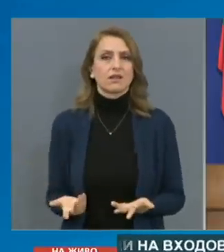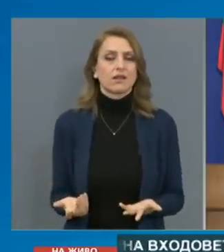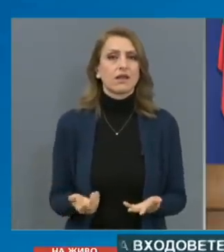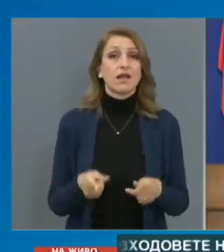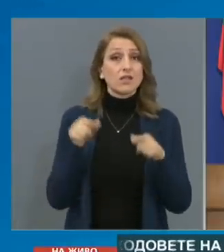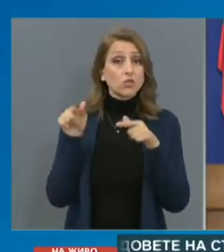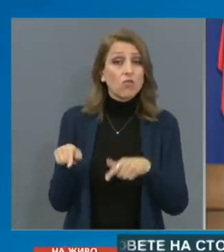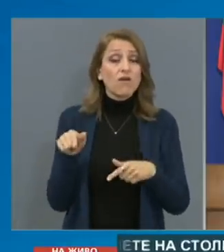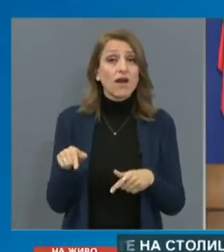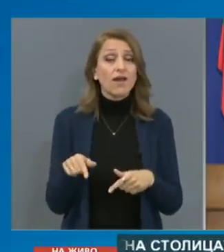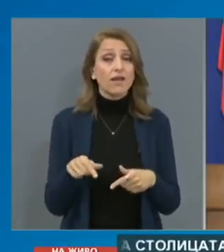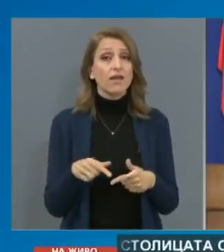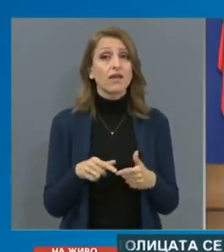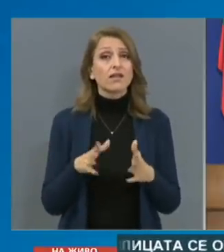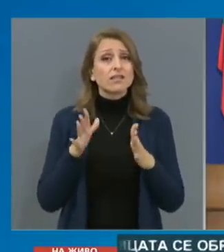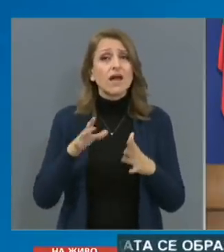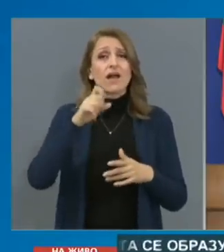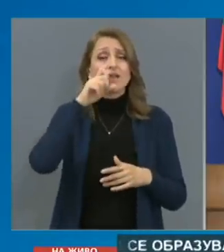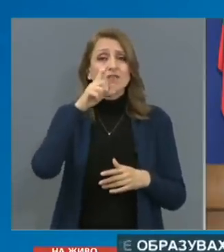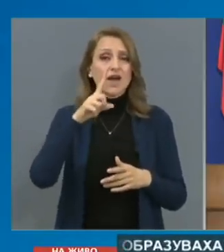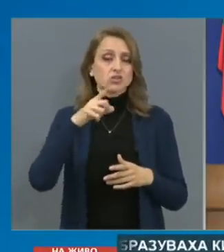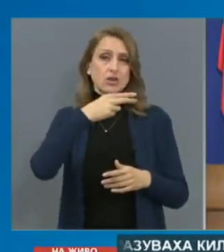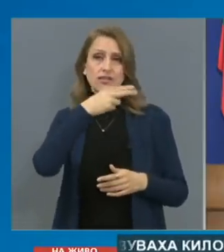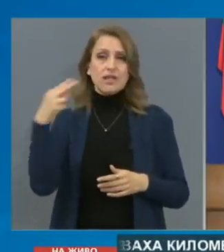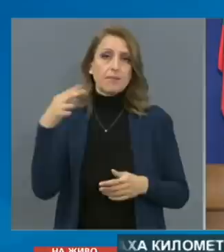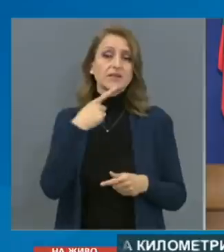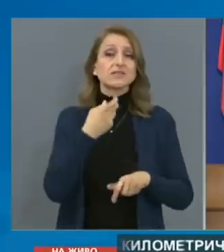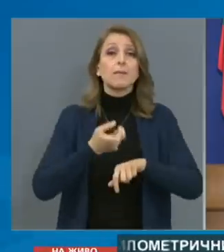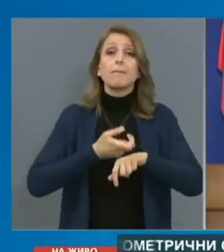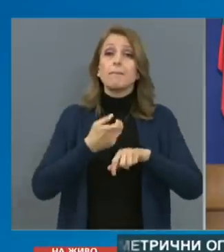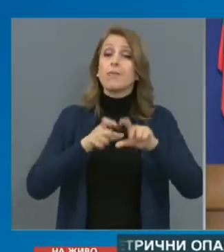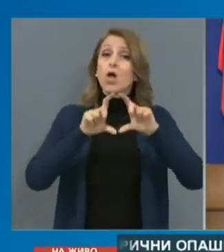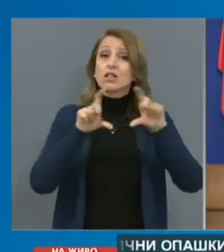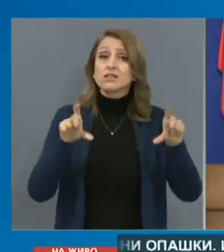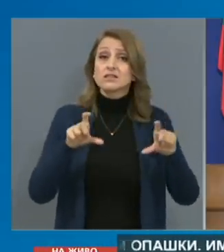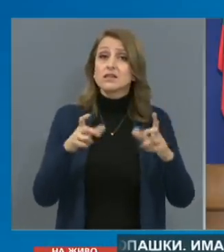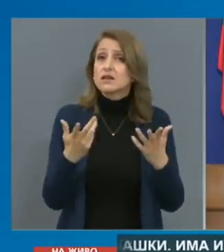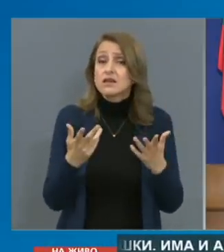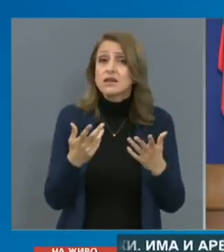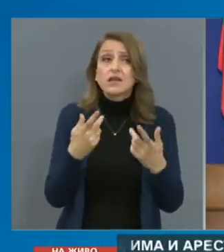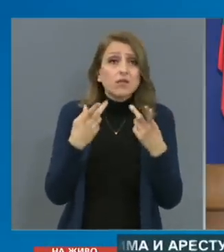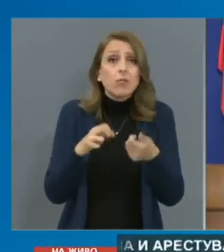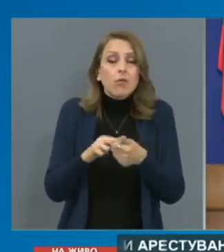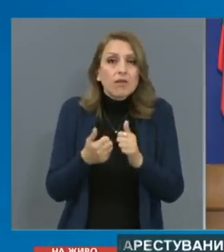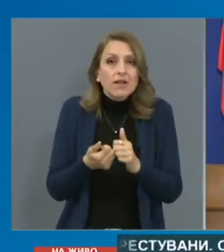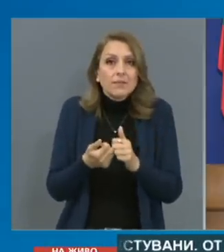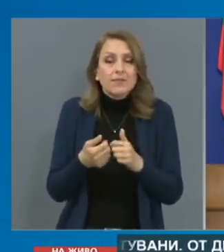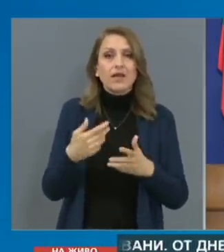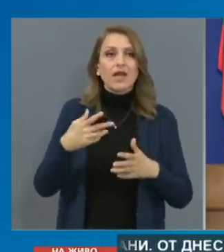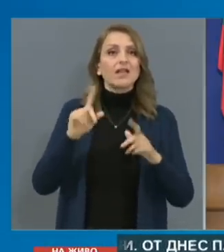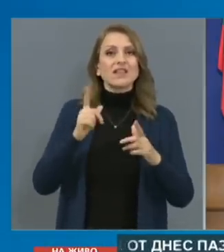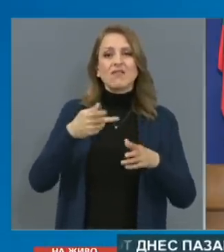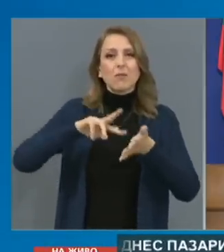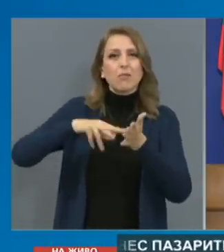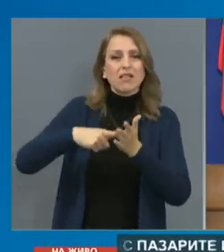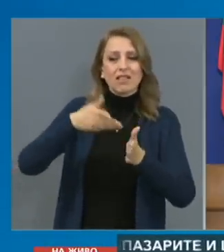Като тя е, според мен, първостепенно важна. Че има спиране на плановите операции, че има